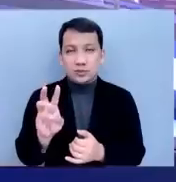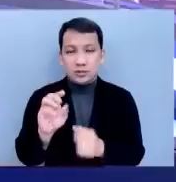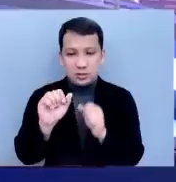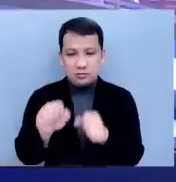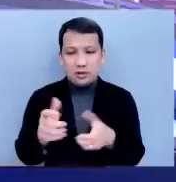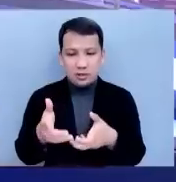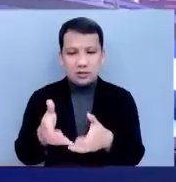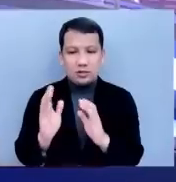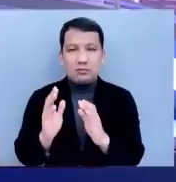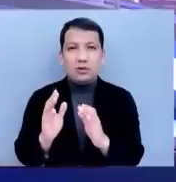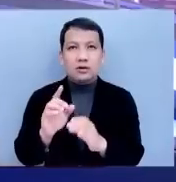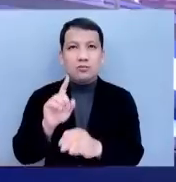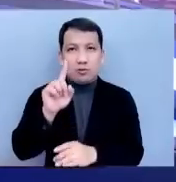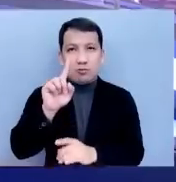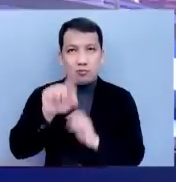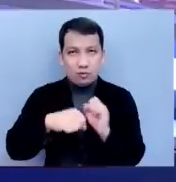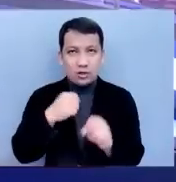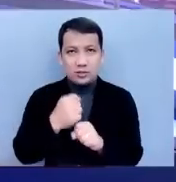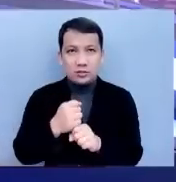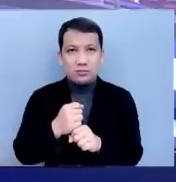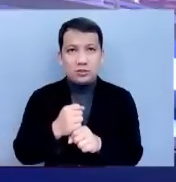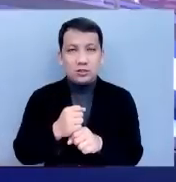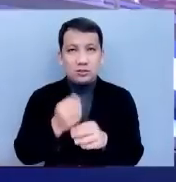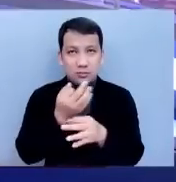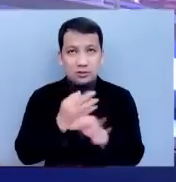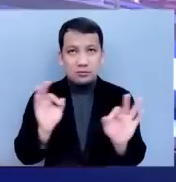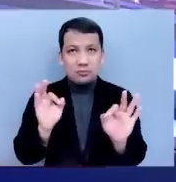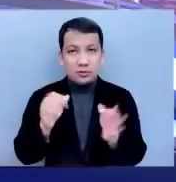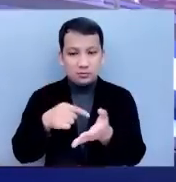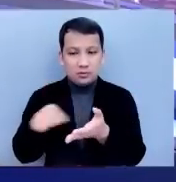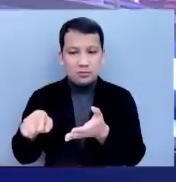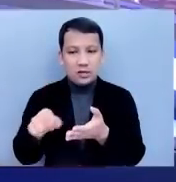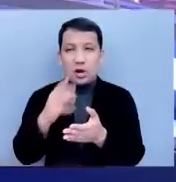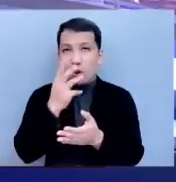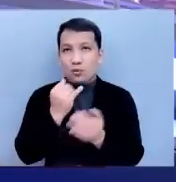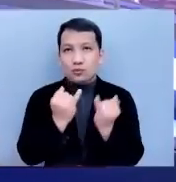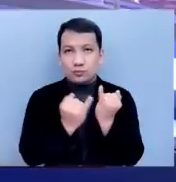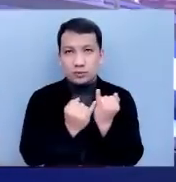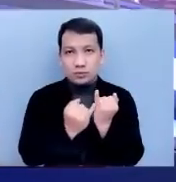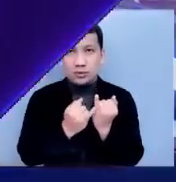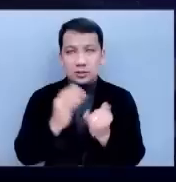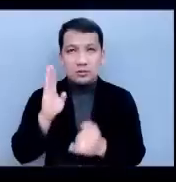o pang isang taon na ang sasagutin po ng PhilHealth. Nasa frontline na balitang yan, Brian Basa.